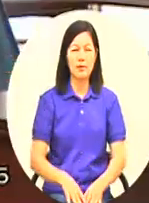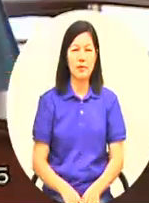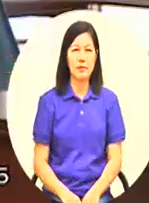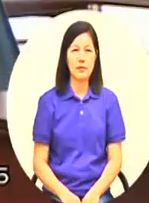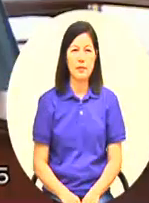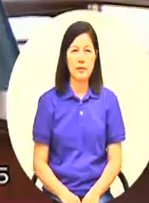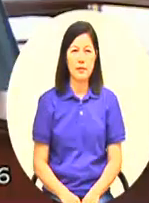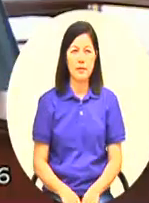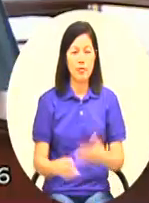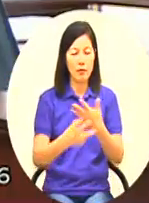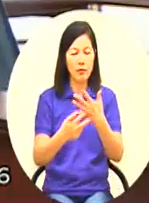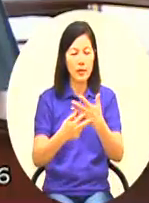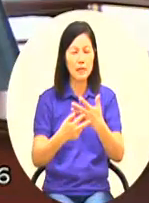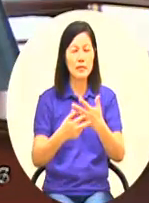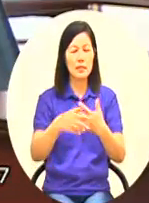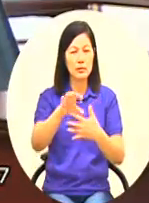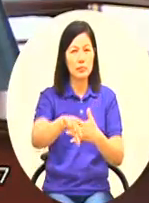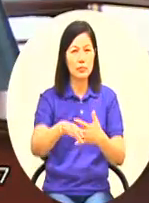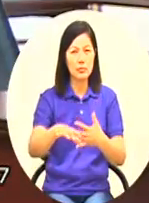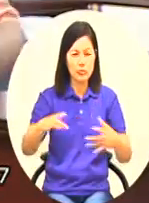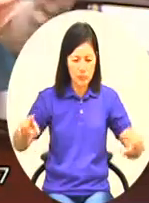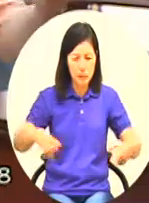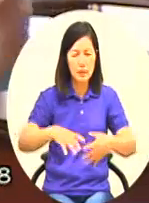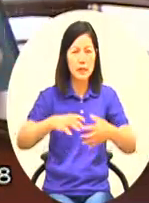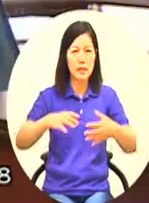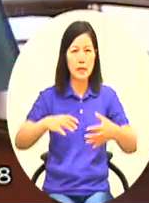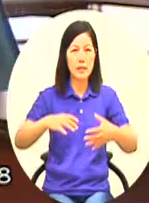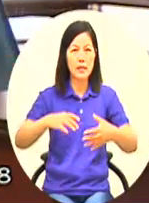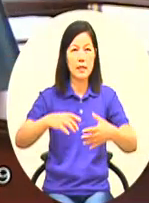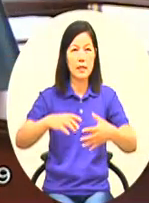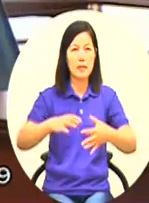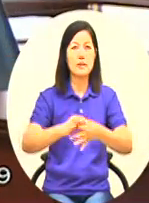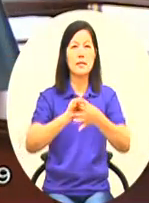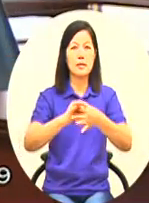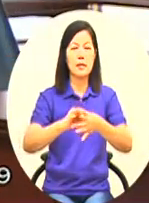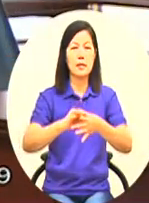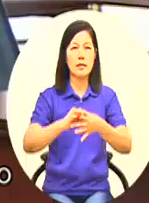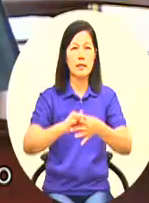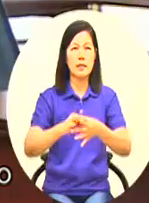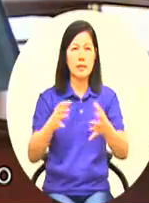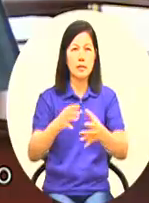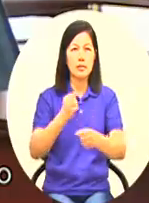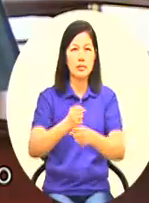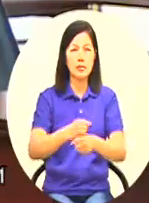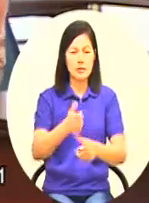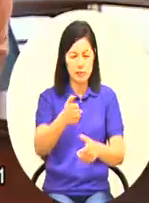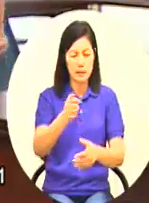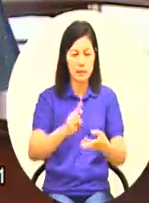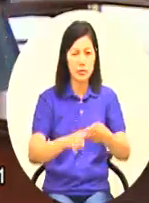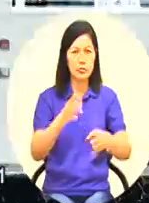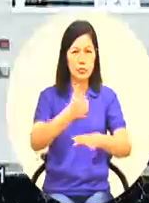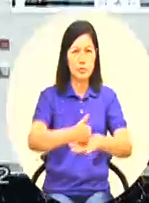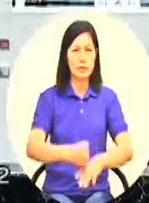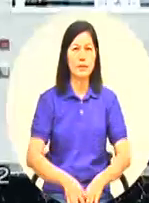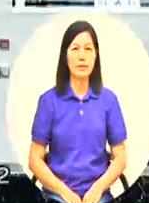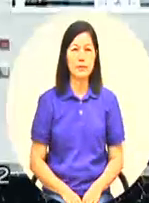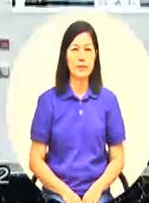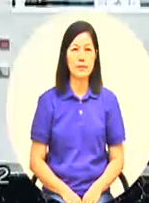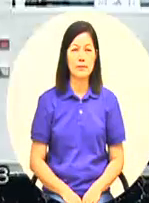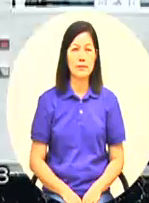跟卫生局的这个结合，对不对？哦，啊，今天你跟苏明达不要回答到啊。好，谢谢主席。